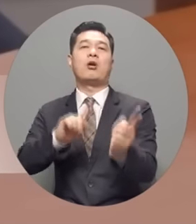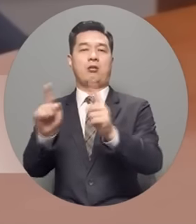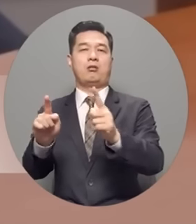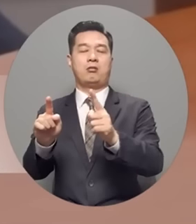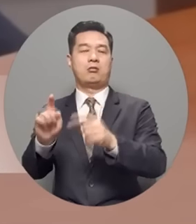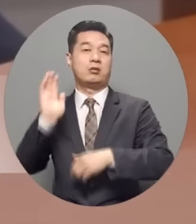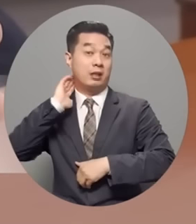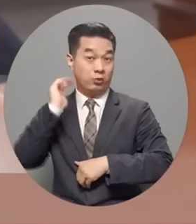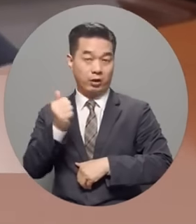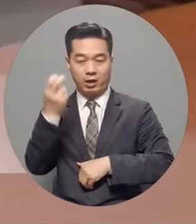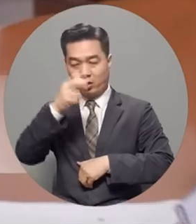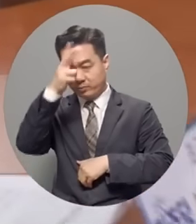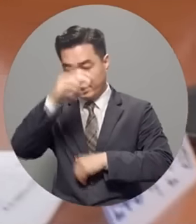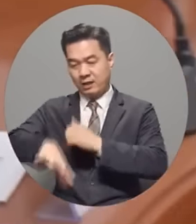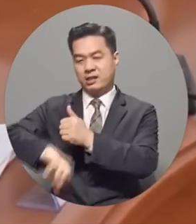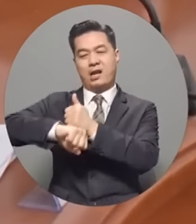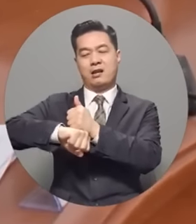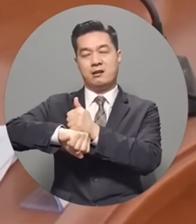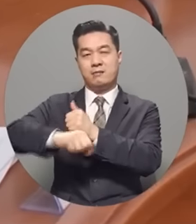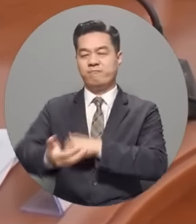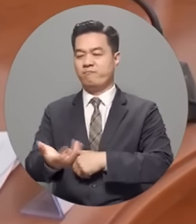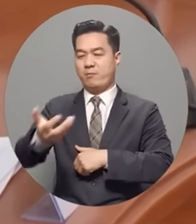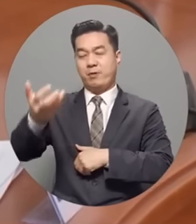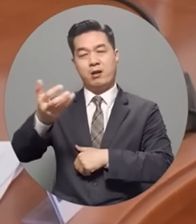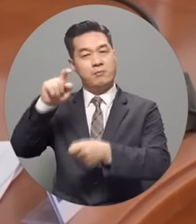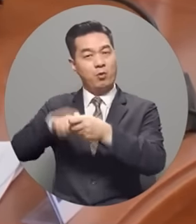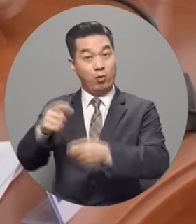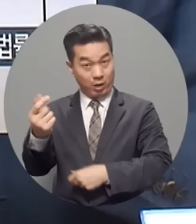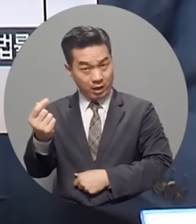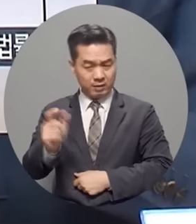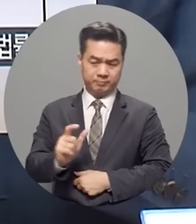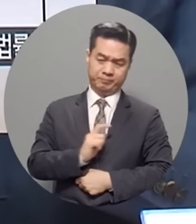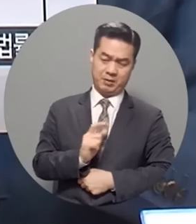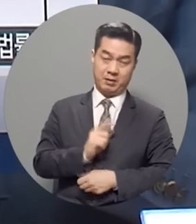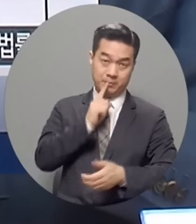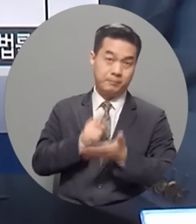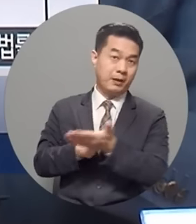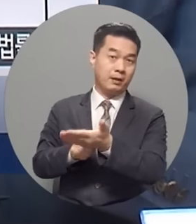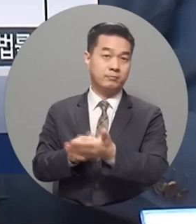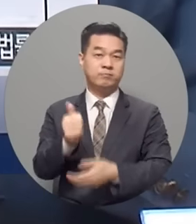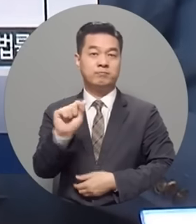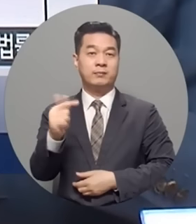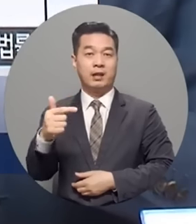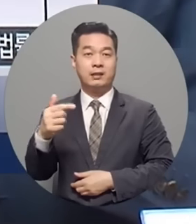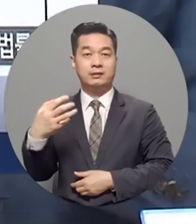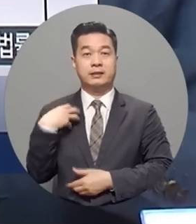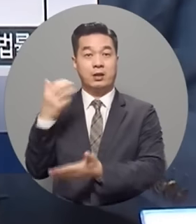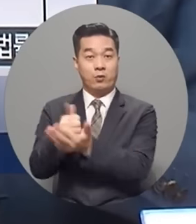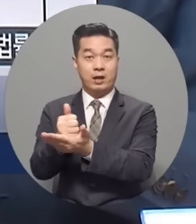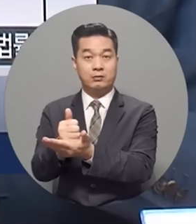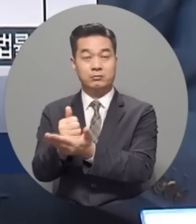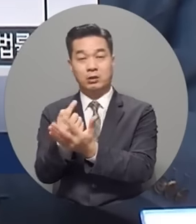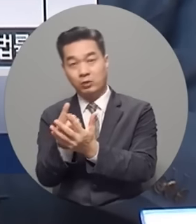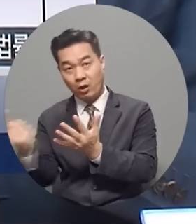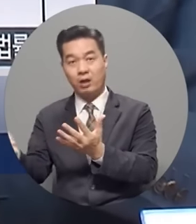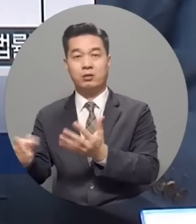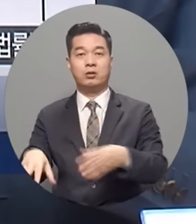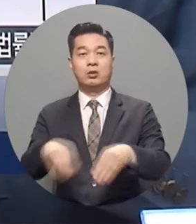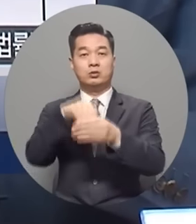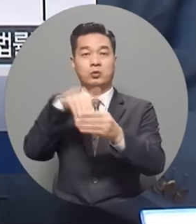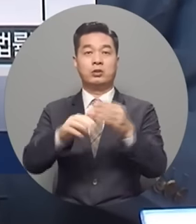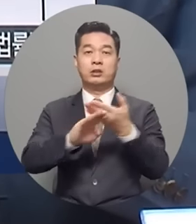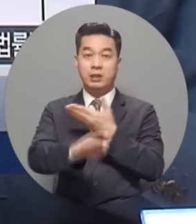대통령의 검찰 장악력을 높이려는 시도라고 지적했습니다. 한동훈 법무부 장관도 떠나고 총선 이후 사정기관이